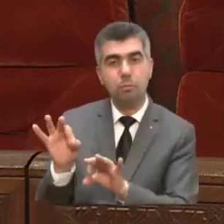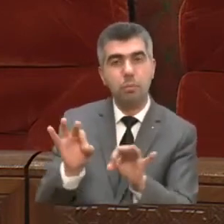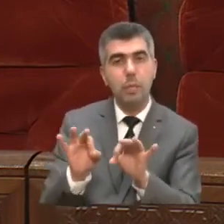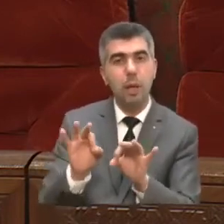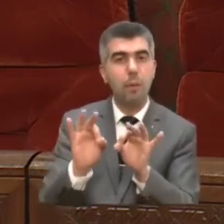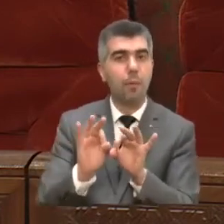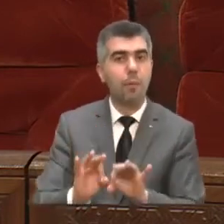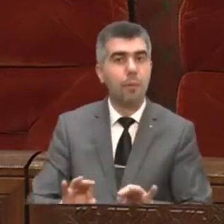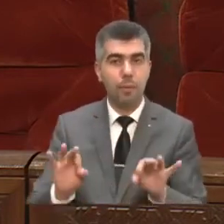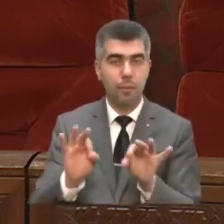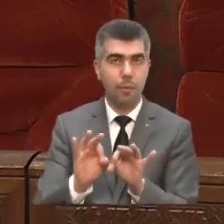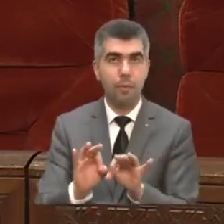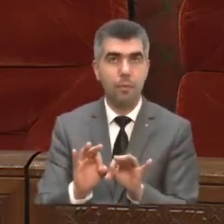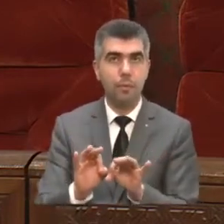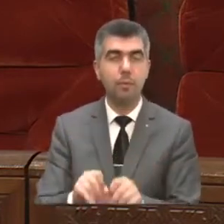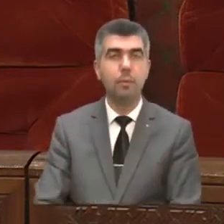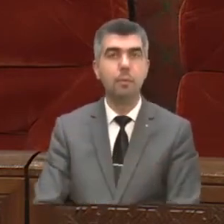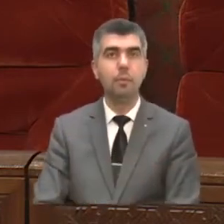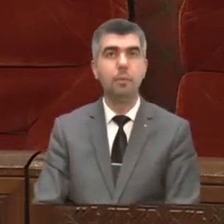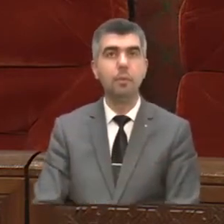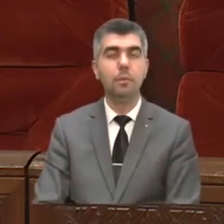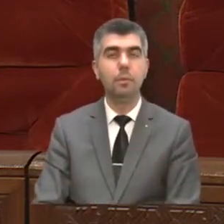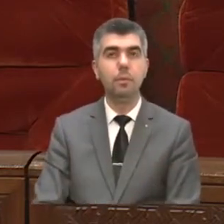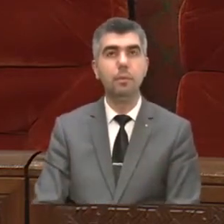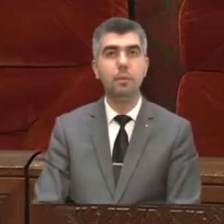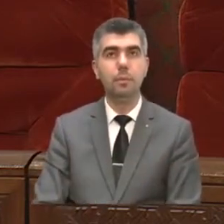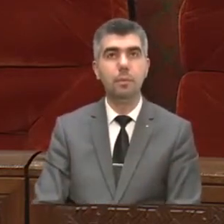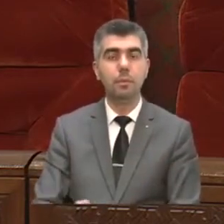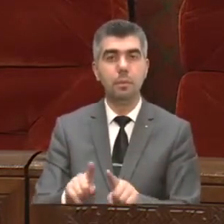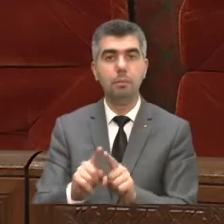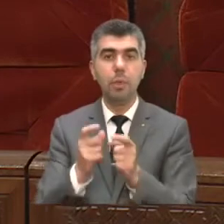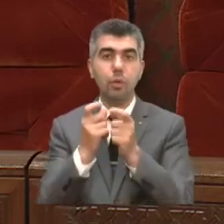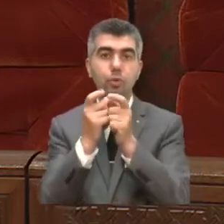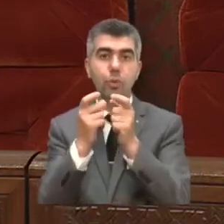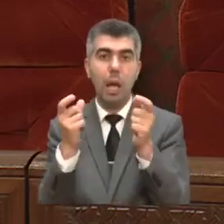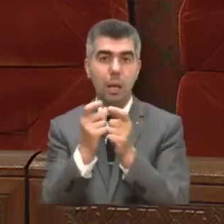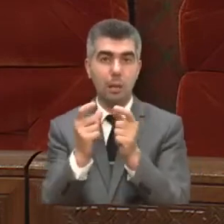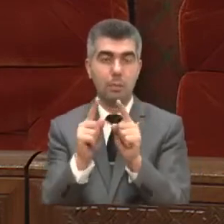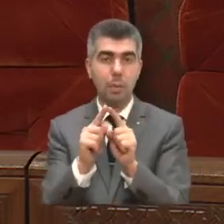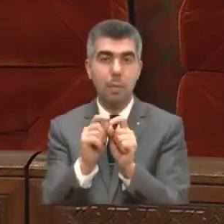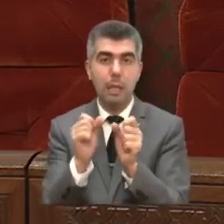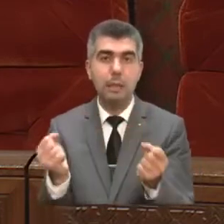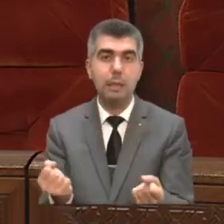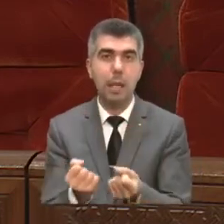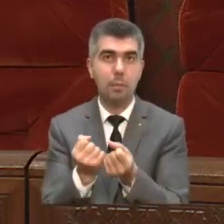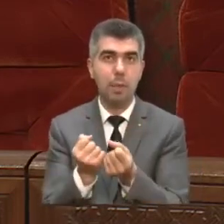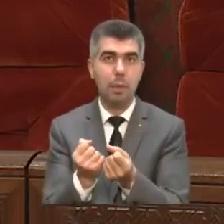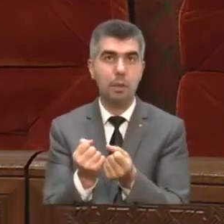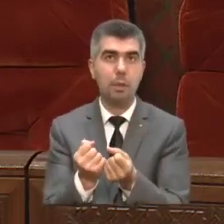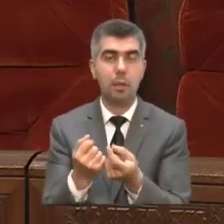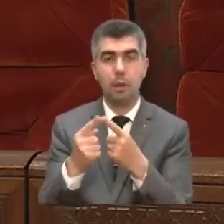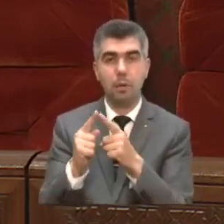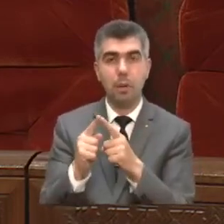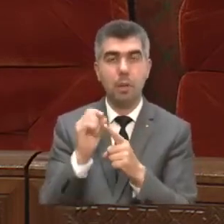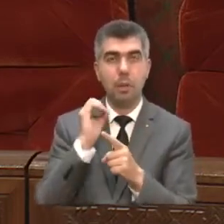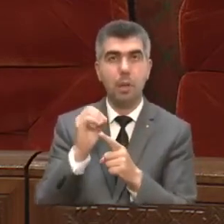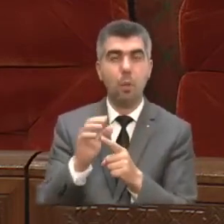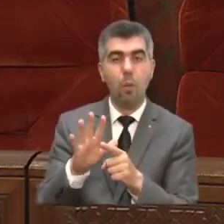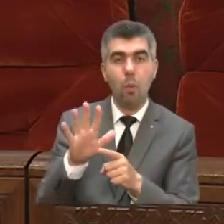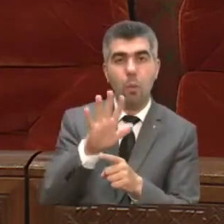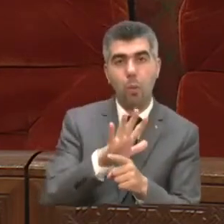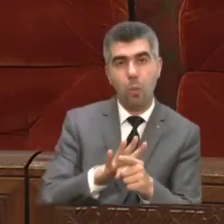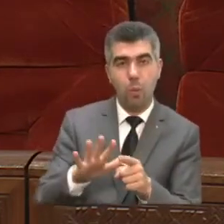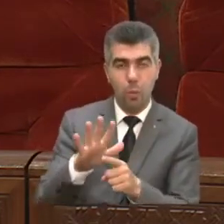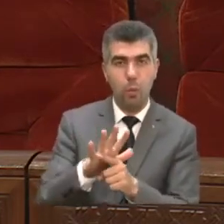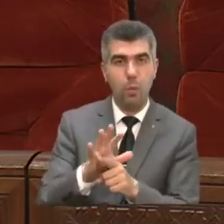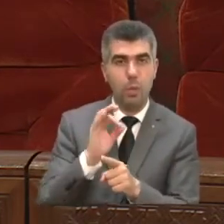الإمكانية اللي هي ديال الخلق ديال شركات ديال التنمية المحلية، اللي غادي تدبر كاع هذوك